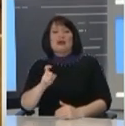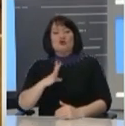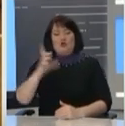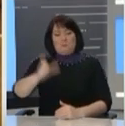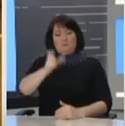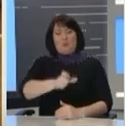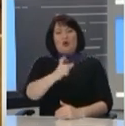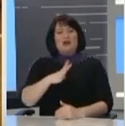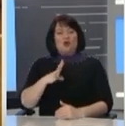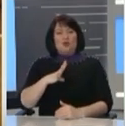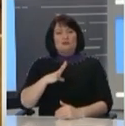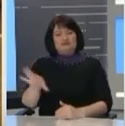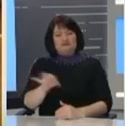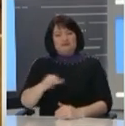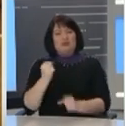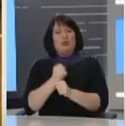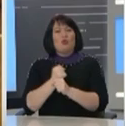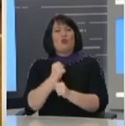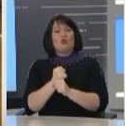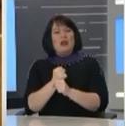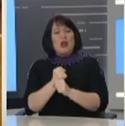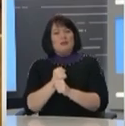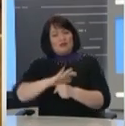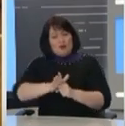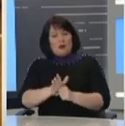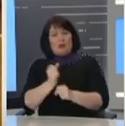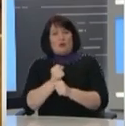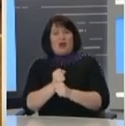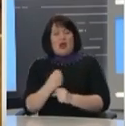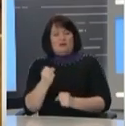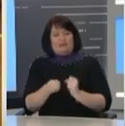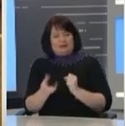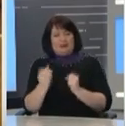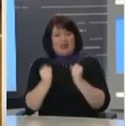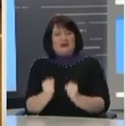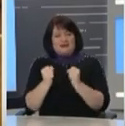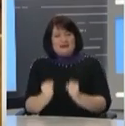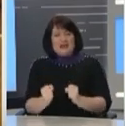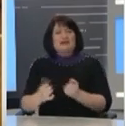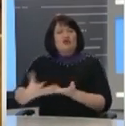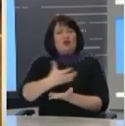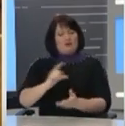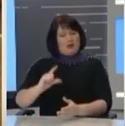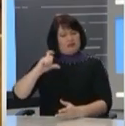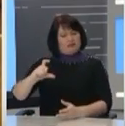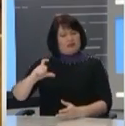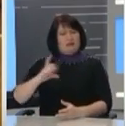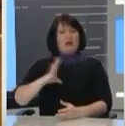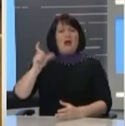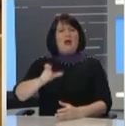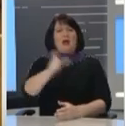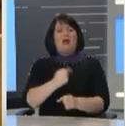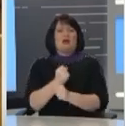στην αύξηση των θέσεων πλήρους εργασίας, στην αύξηση του διαθέσιμου εισοδήματος των εργαζόμενων,